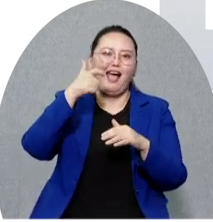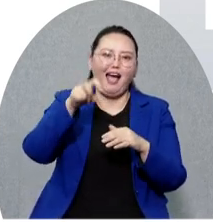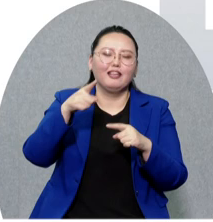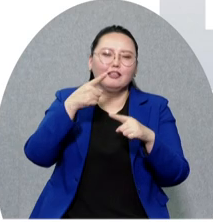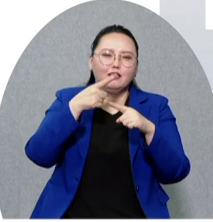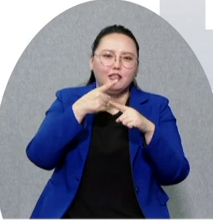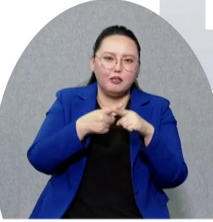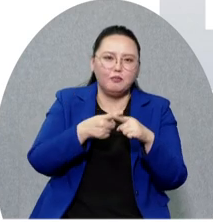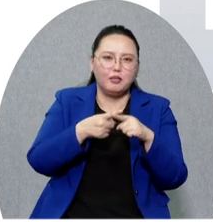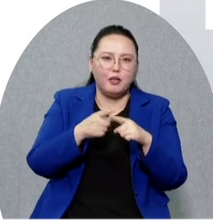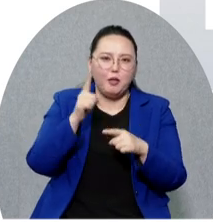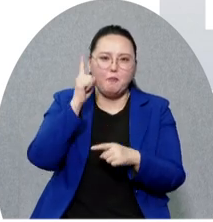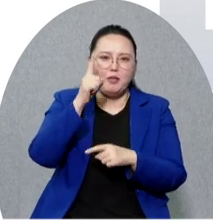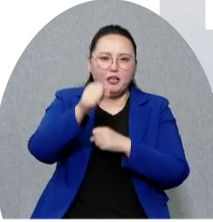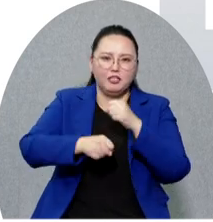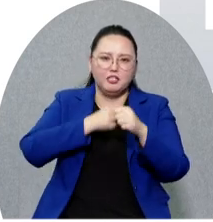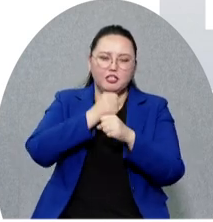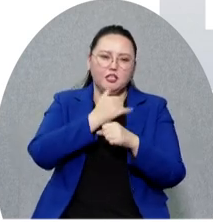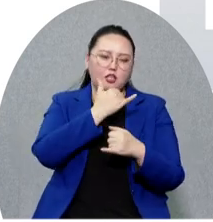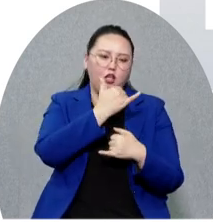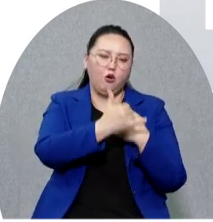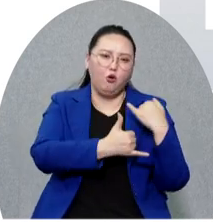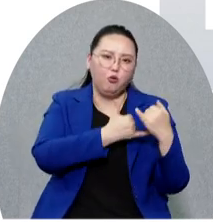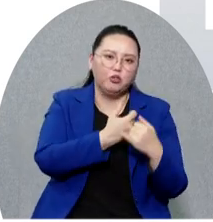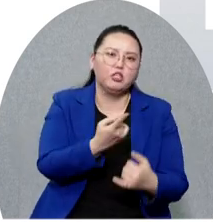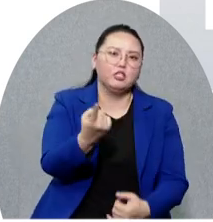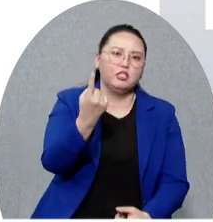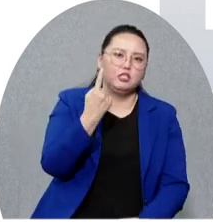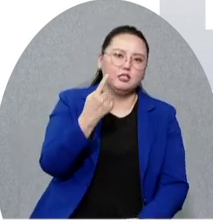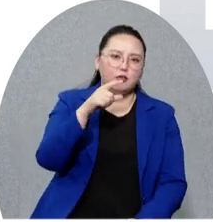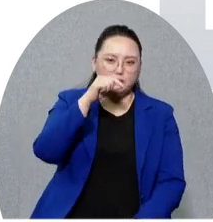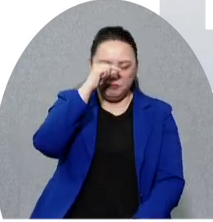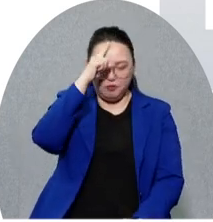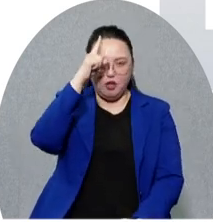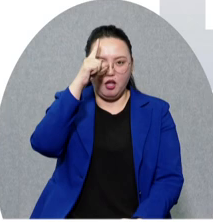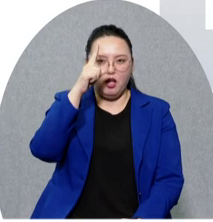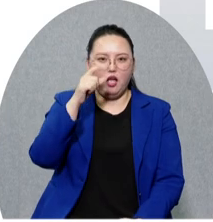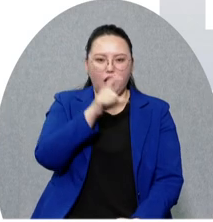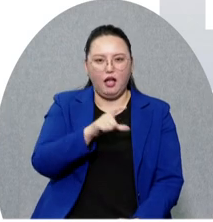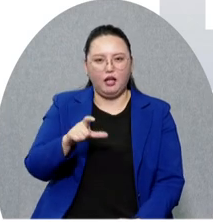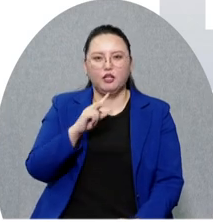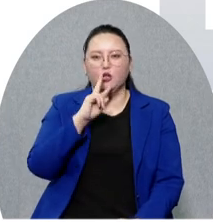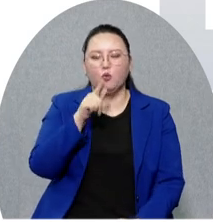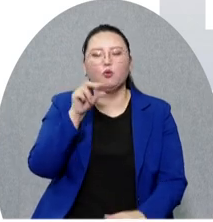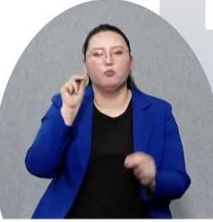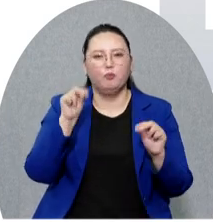залгавал мянган жилээр өвлөгдөн ирсэн мэрэгэн ардын захаас болно.